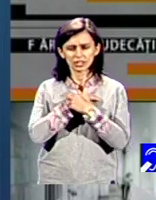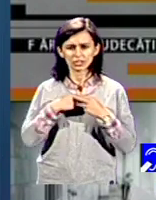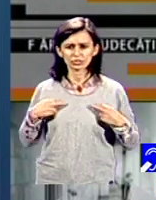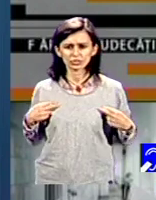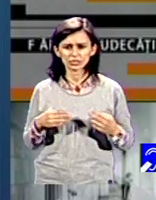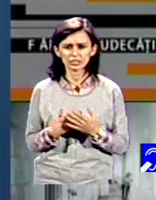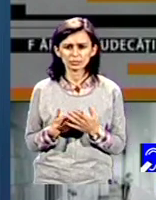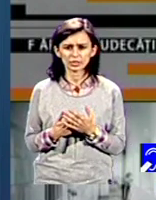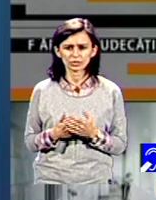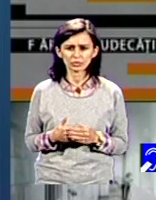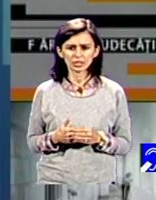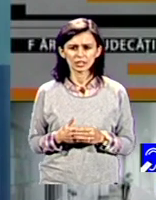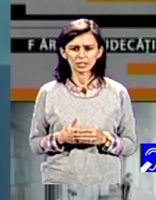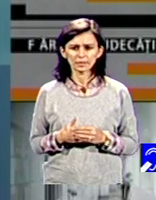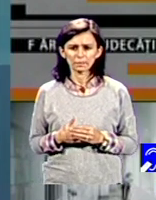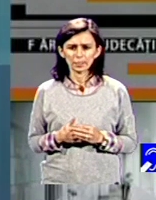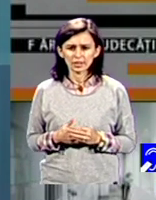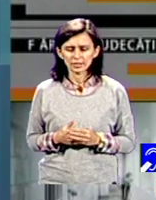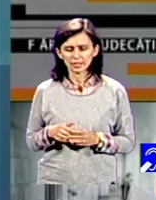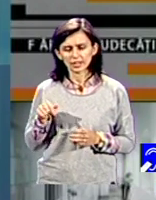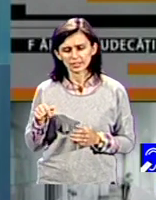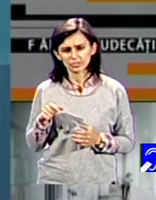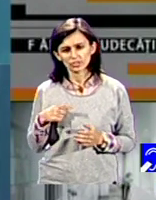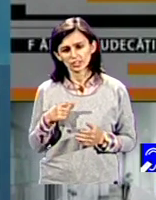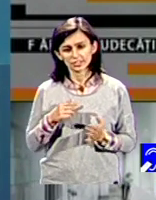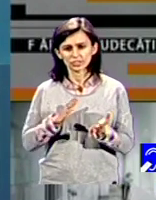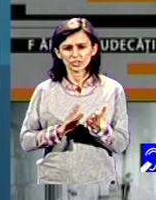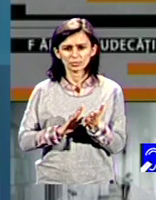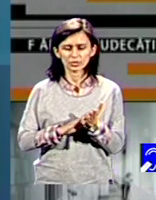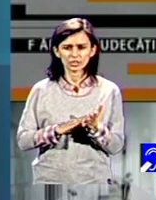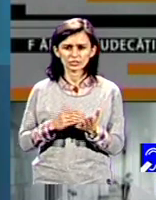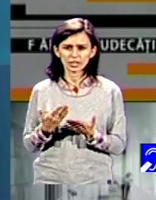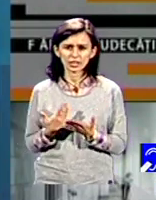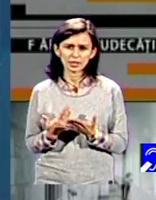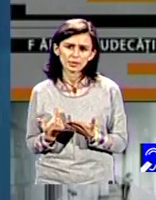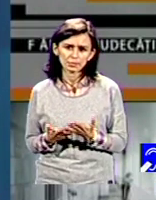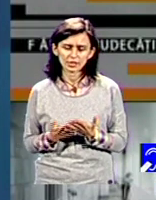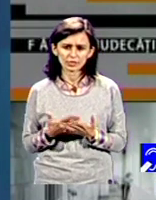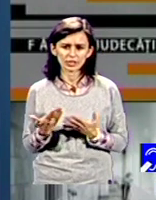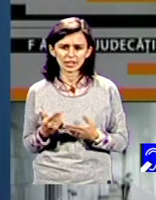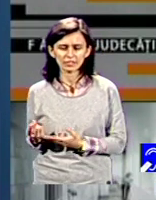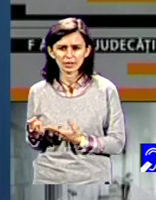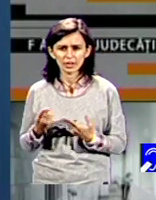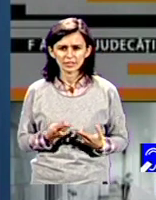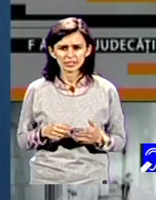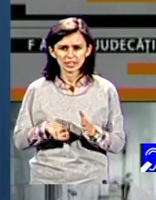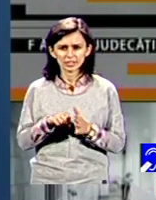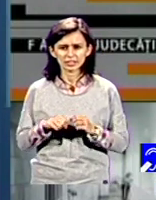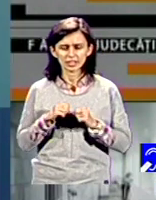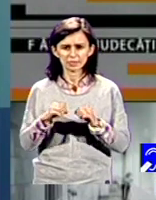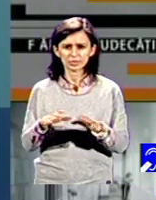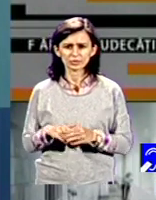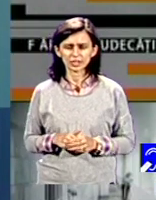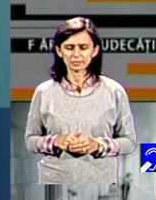tragem focul la oala noastră să spun așa și la motivul pentru care vom invitat în emisiune și mulțumesc foarte mult pentru că ați acceptat invitația